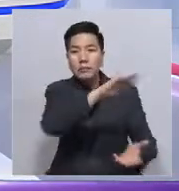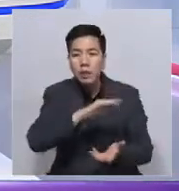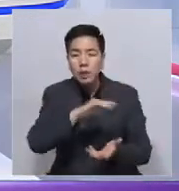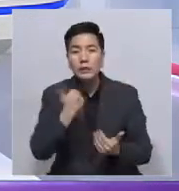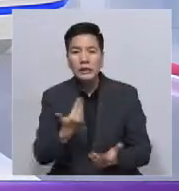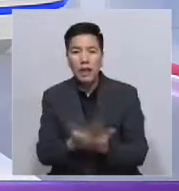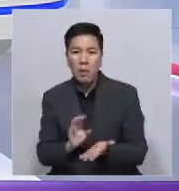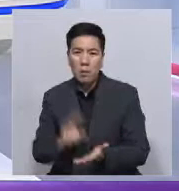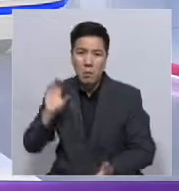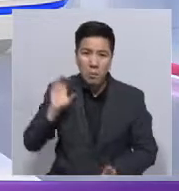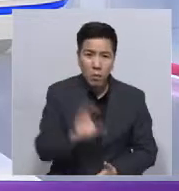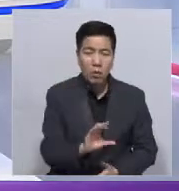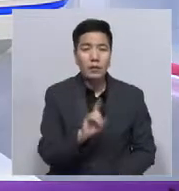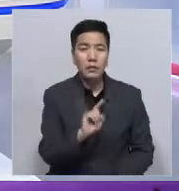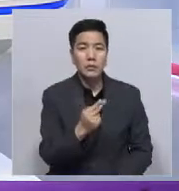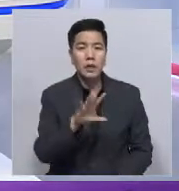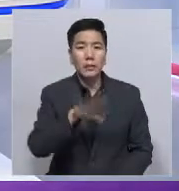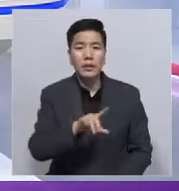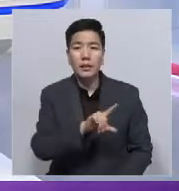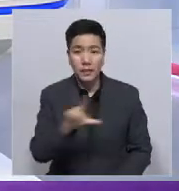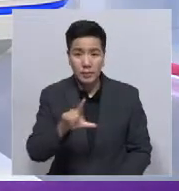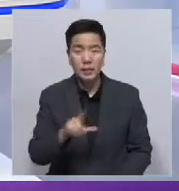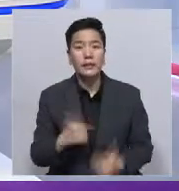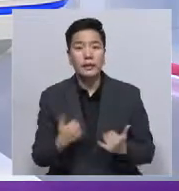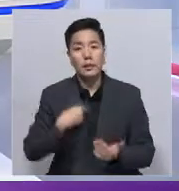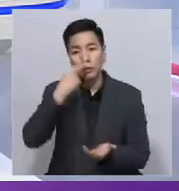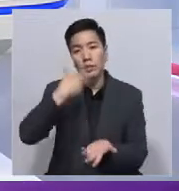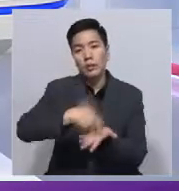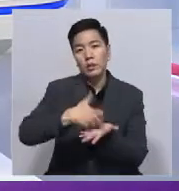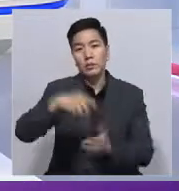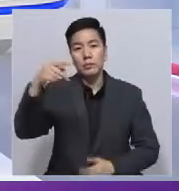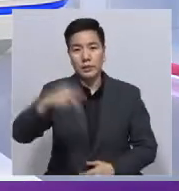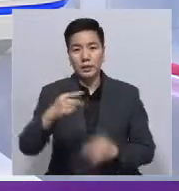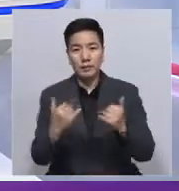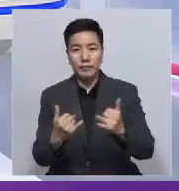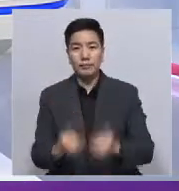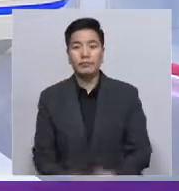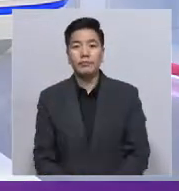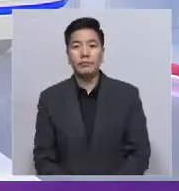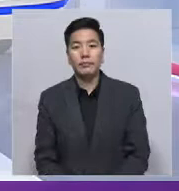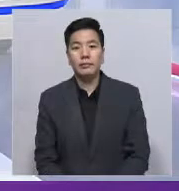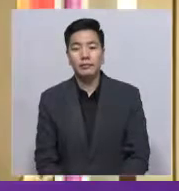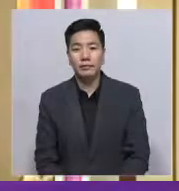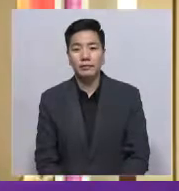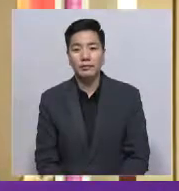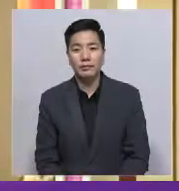ต้องใช้งบประมาณสูงถึงกว่า 15,000 ล้านบาทติดตามจากรายงานพิเศษชิ้นนี้ครับ